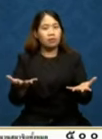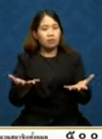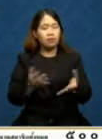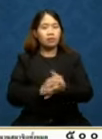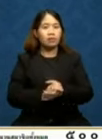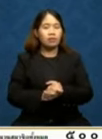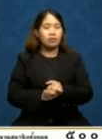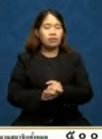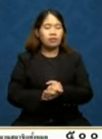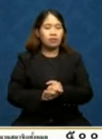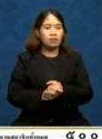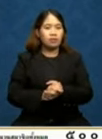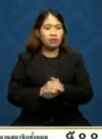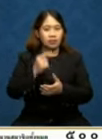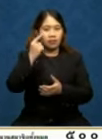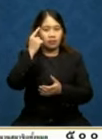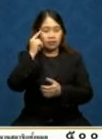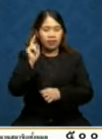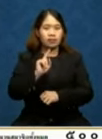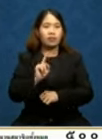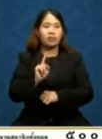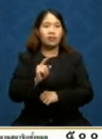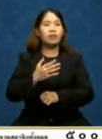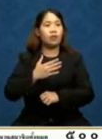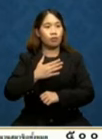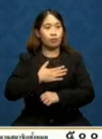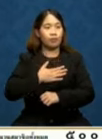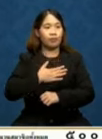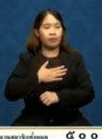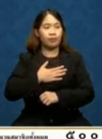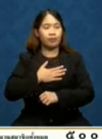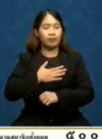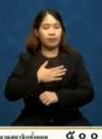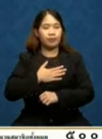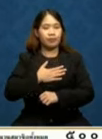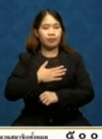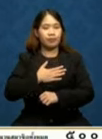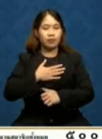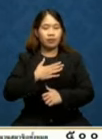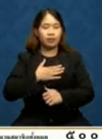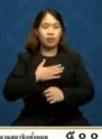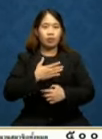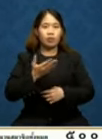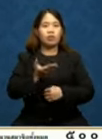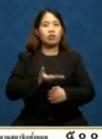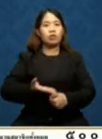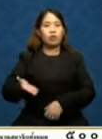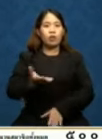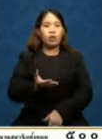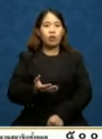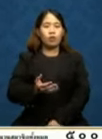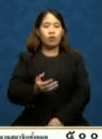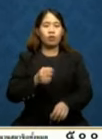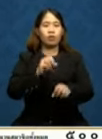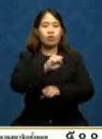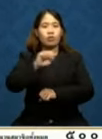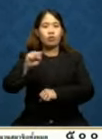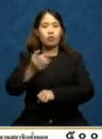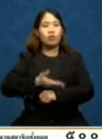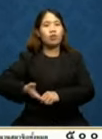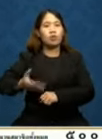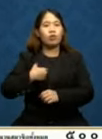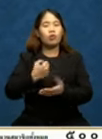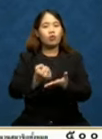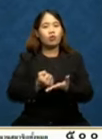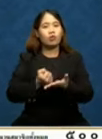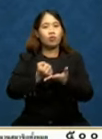องครับดังนั้นครับท่านประธานผมจึงอยากขอให้สภาแห่งนี้ครับช่วยกันสร้างโล